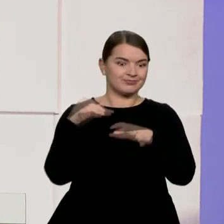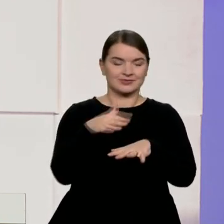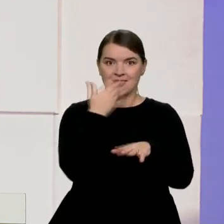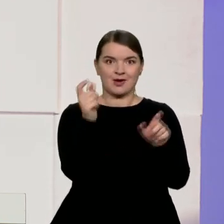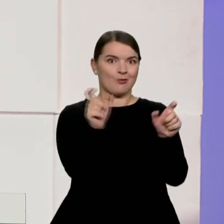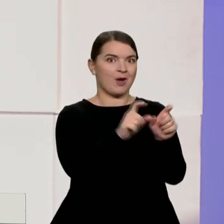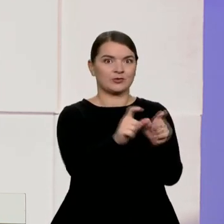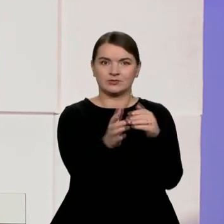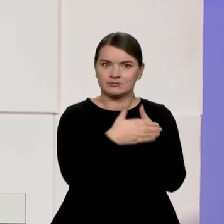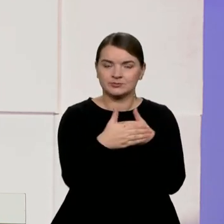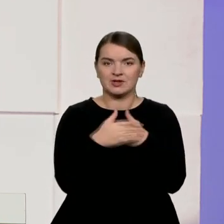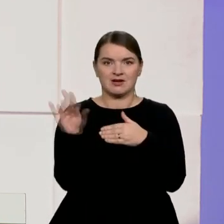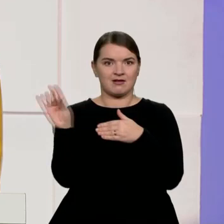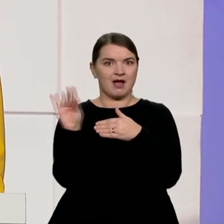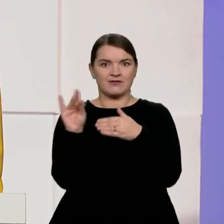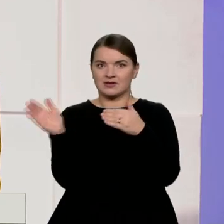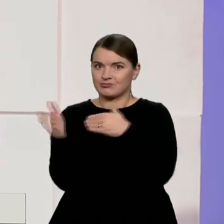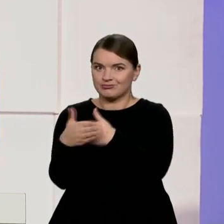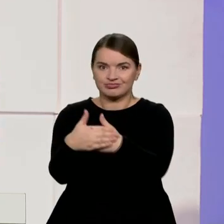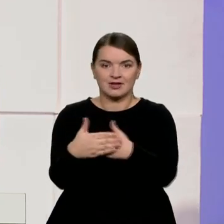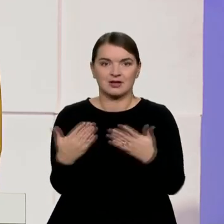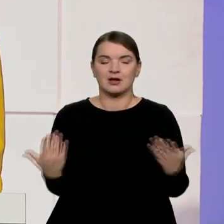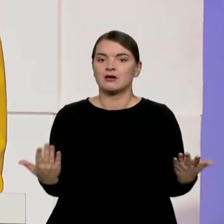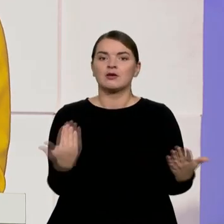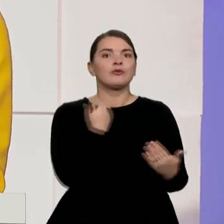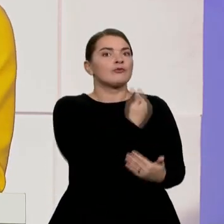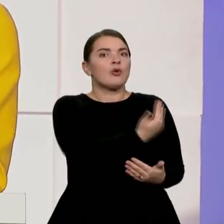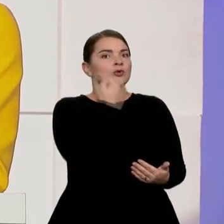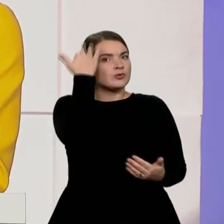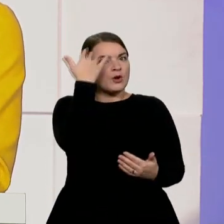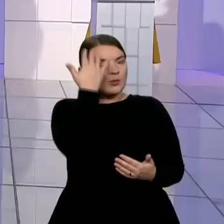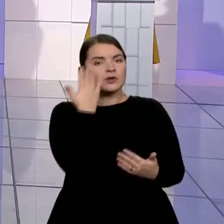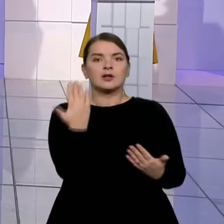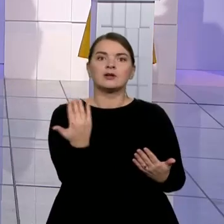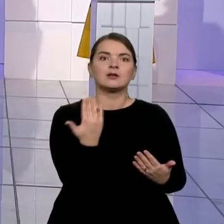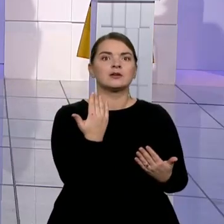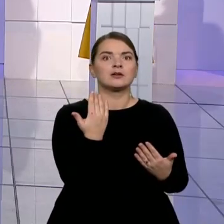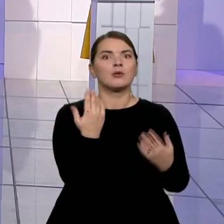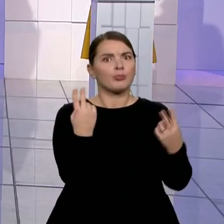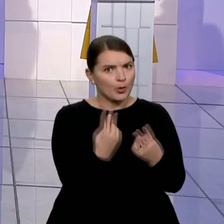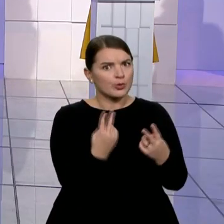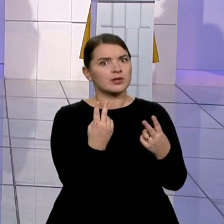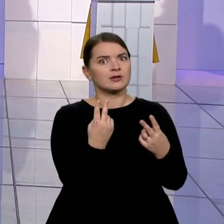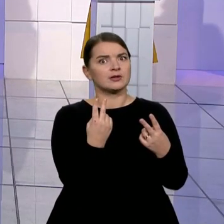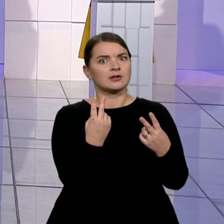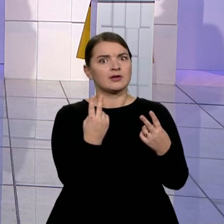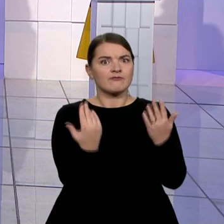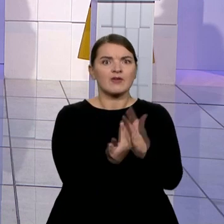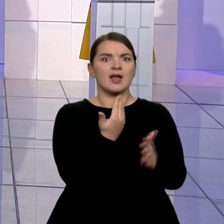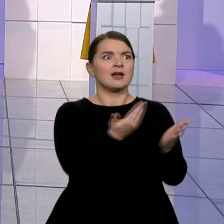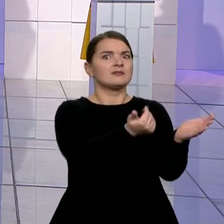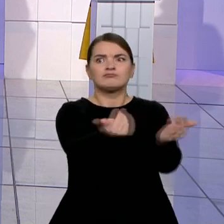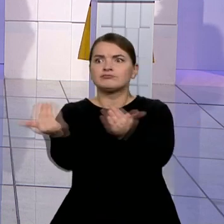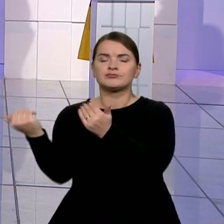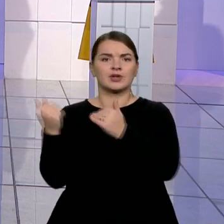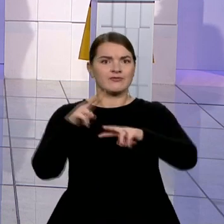užsidarė, kavinės nedirba. Pone Lesauskienė, ar jūs matytumėt poreikį atgaivinti tą gyvą miestiečių susibūrimo vietą,